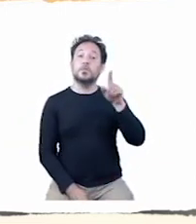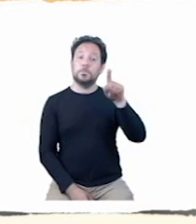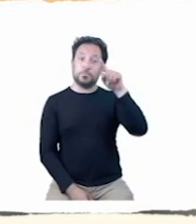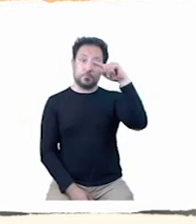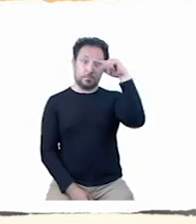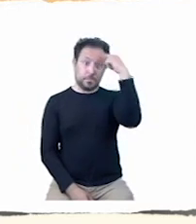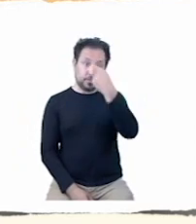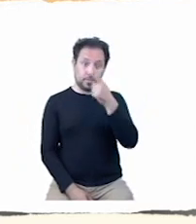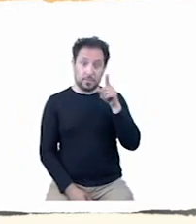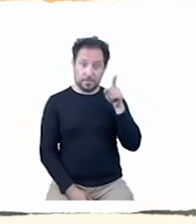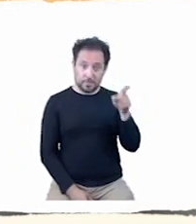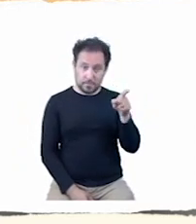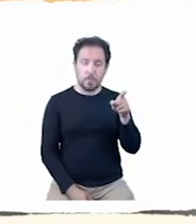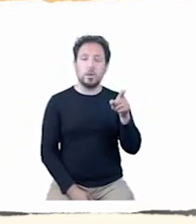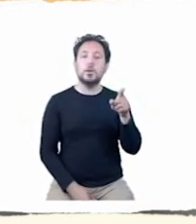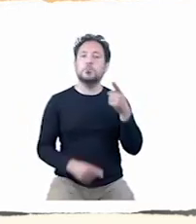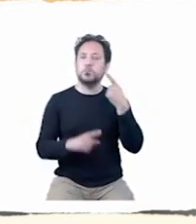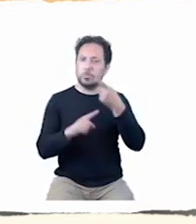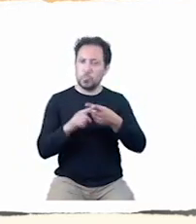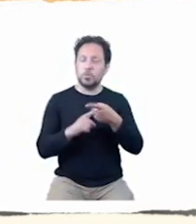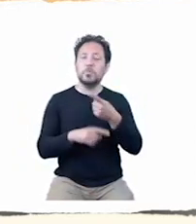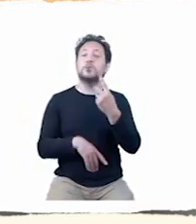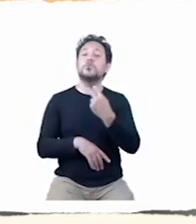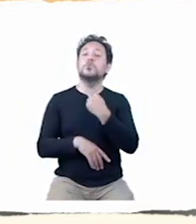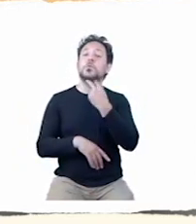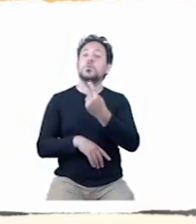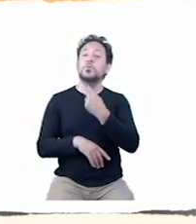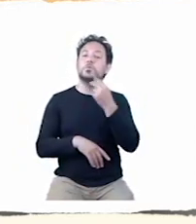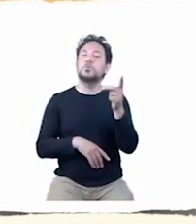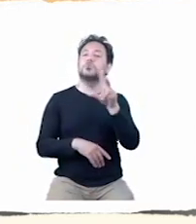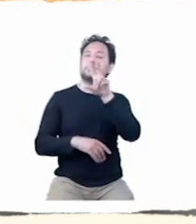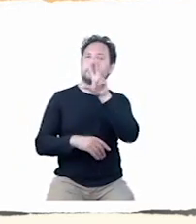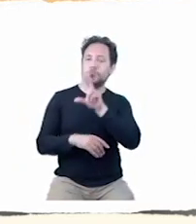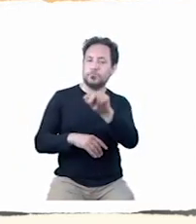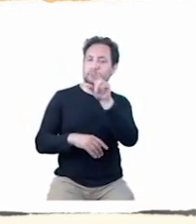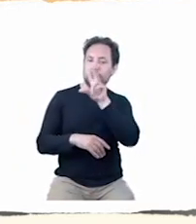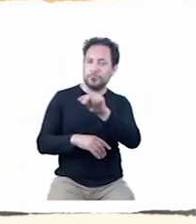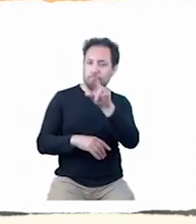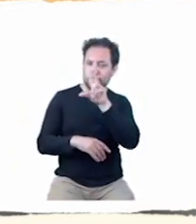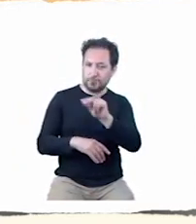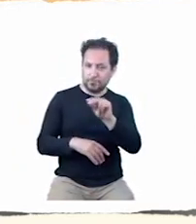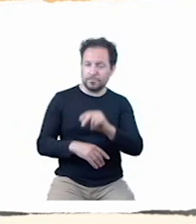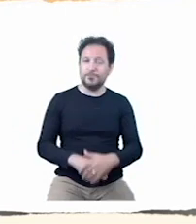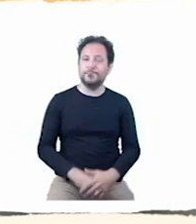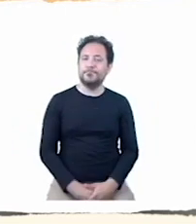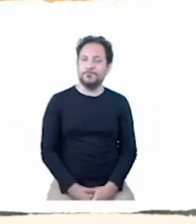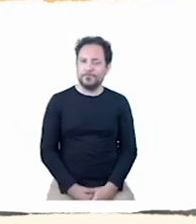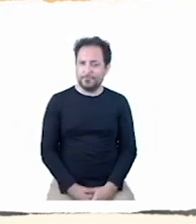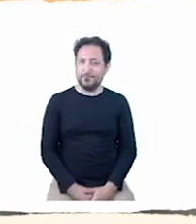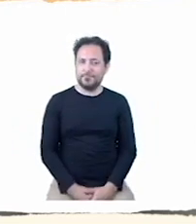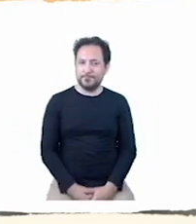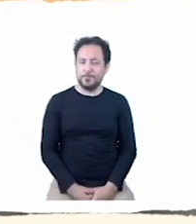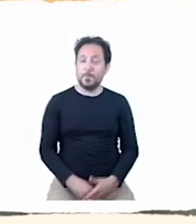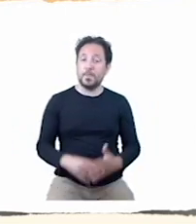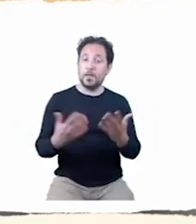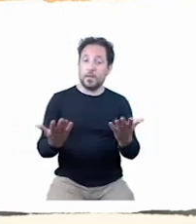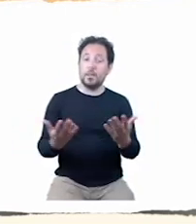Fa parte della serie RISE RISE Reading Involves Shared Experience